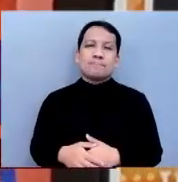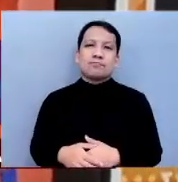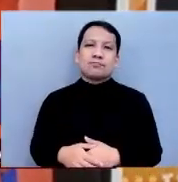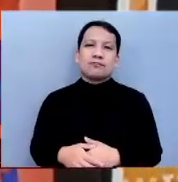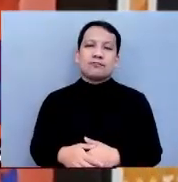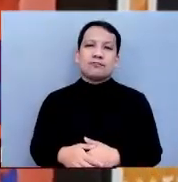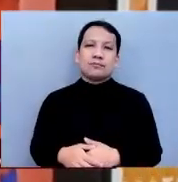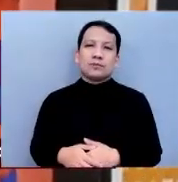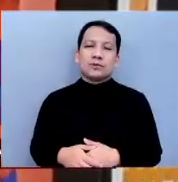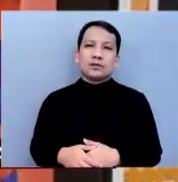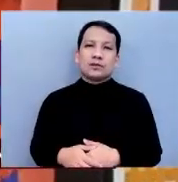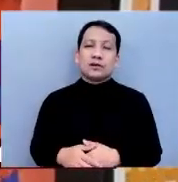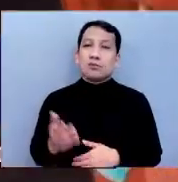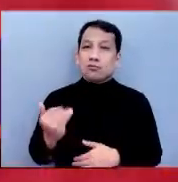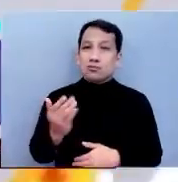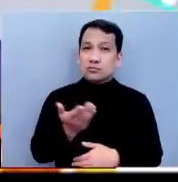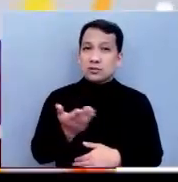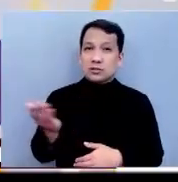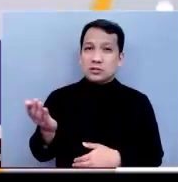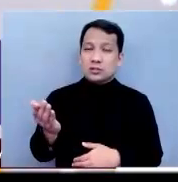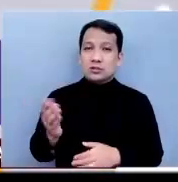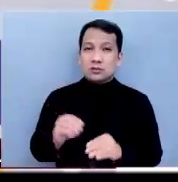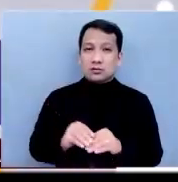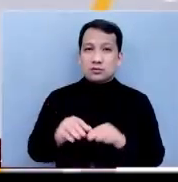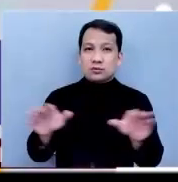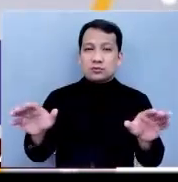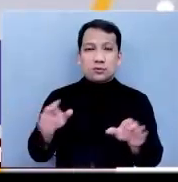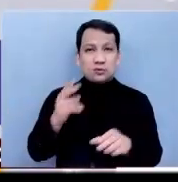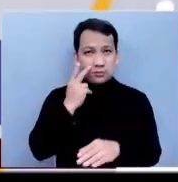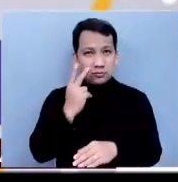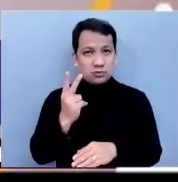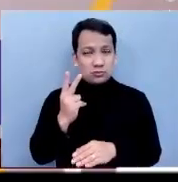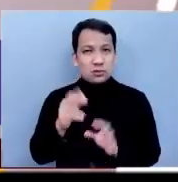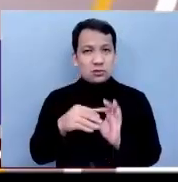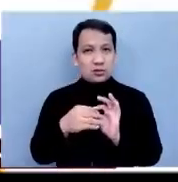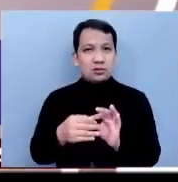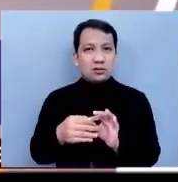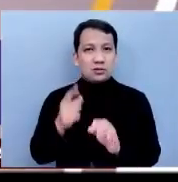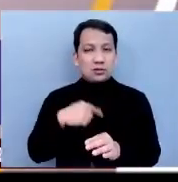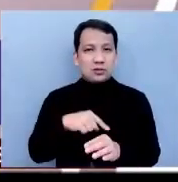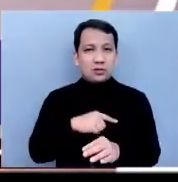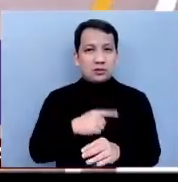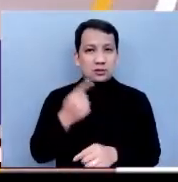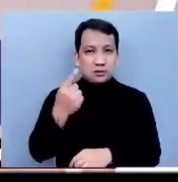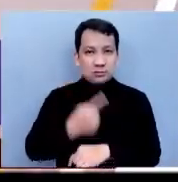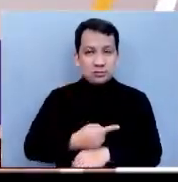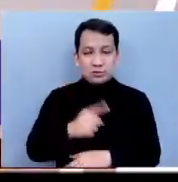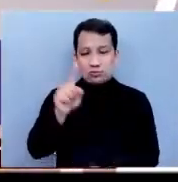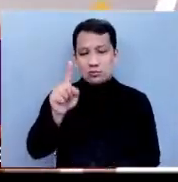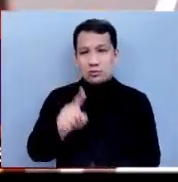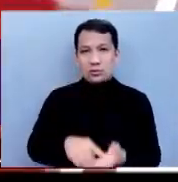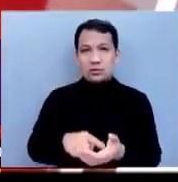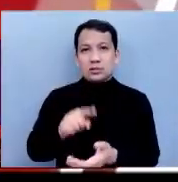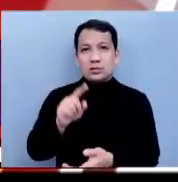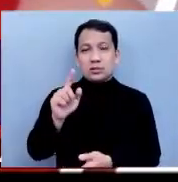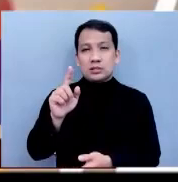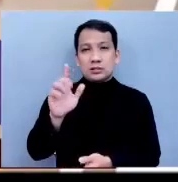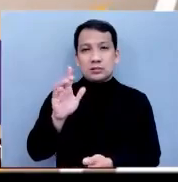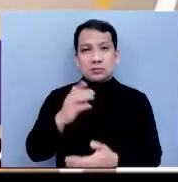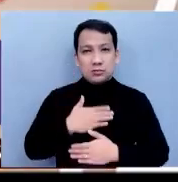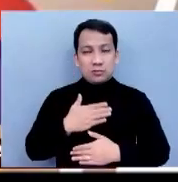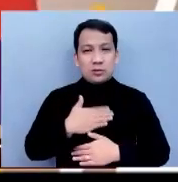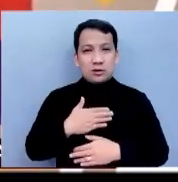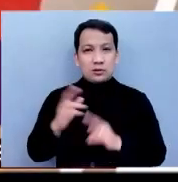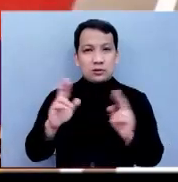Patikim pa lang yan ang gaganaping nationwide viewing party o ang pambansang araw ng 1,001 tuwa. Abangan yan